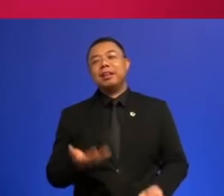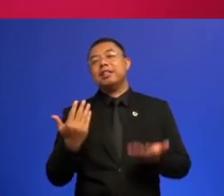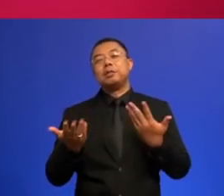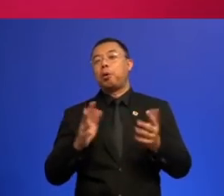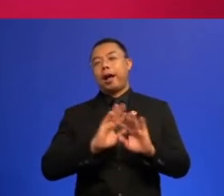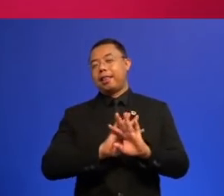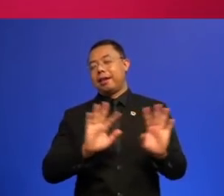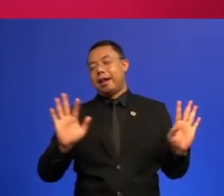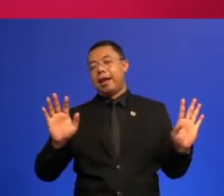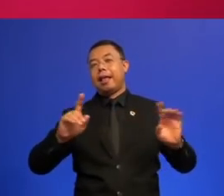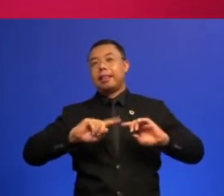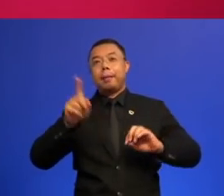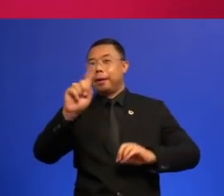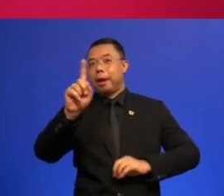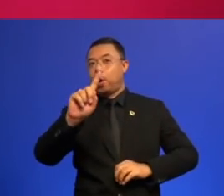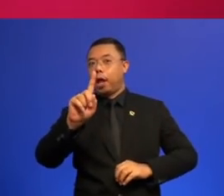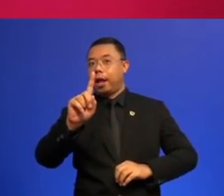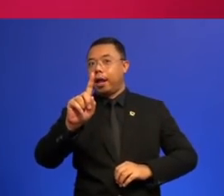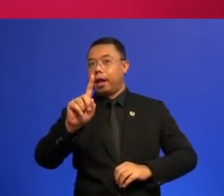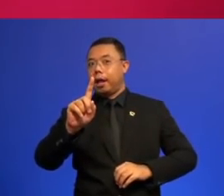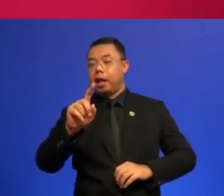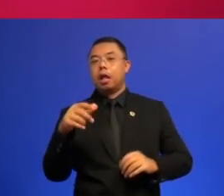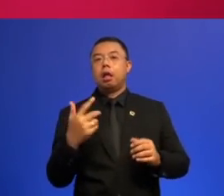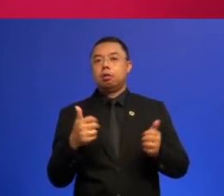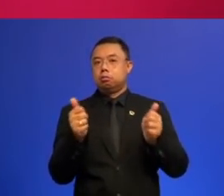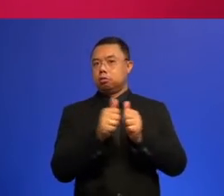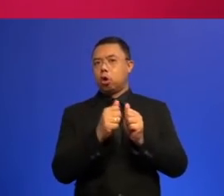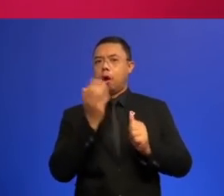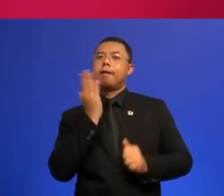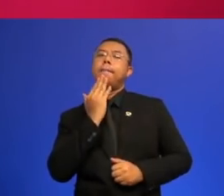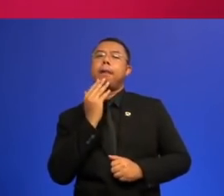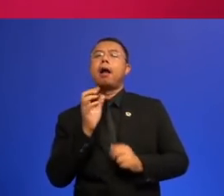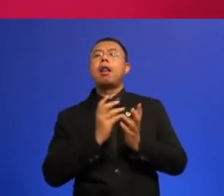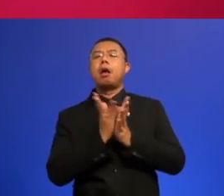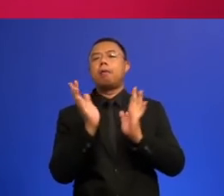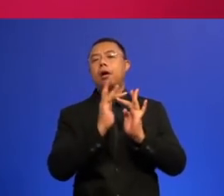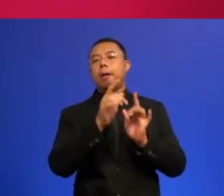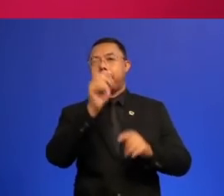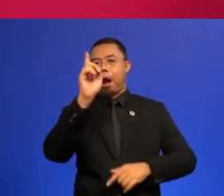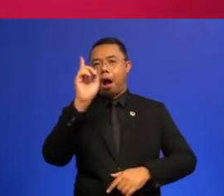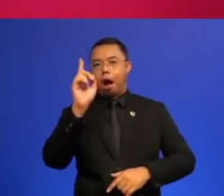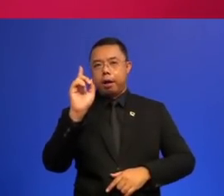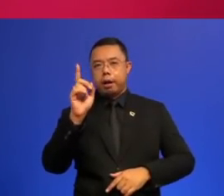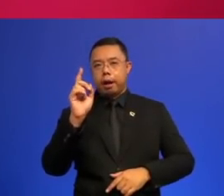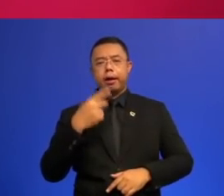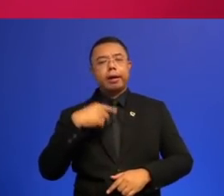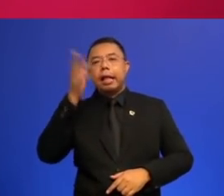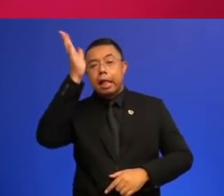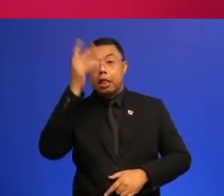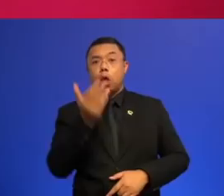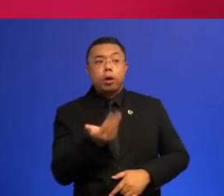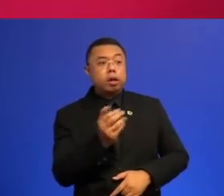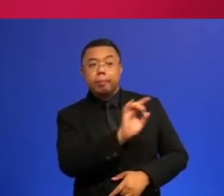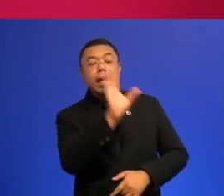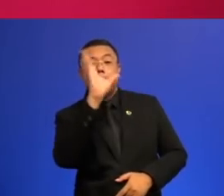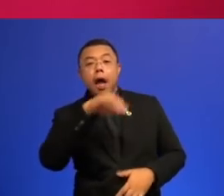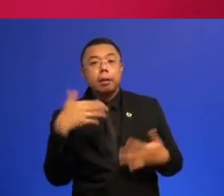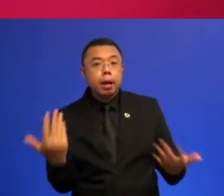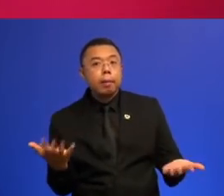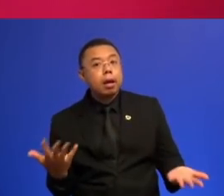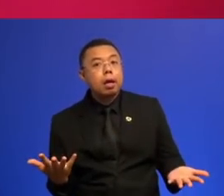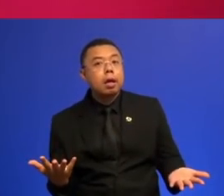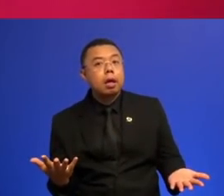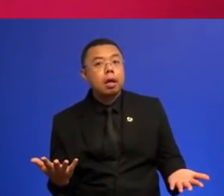Mudah-mudahan tidak ya, tapi enggak boleh loh dapat jodoh begitu gampang lewat media, itu bahaya. Kita tidak tahu hidup hari-harinya,